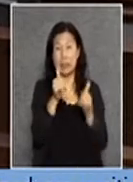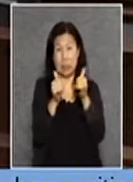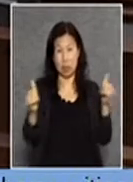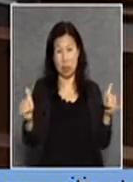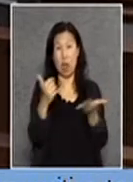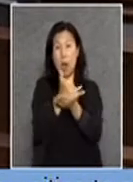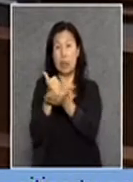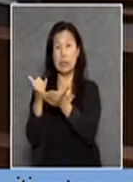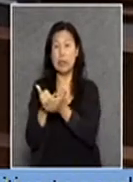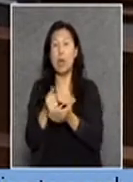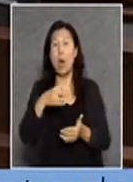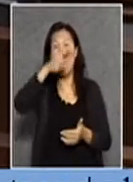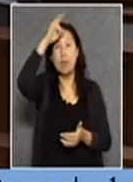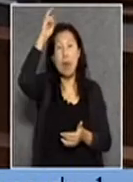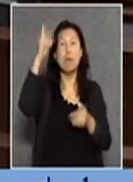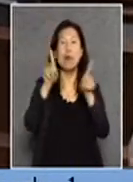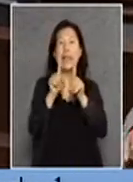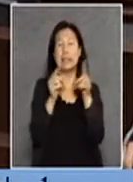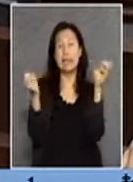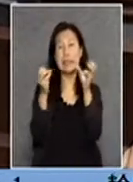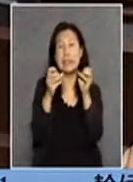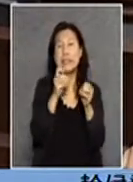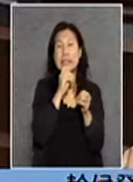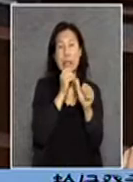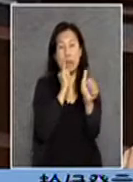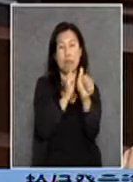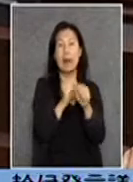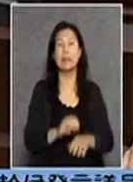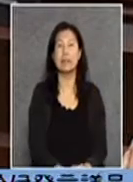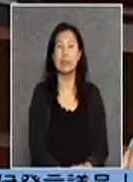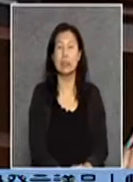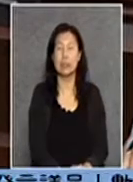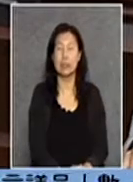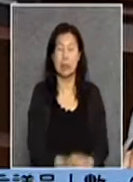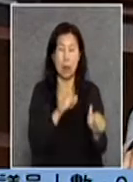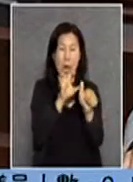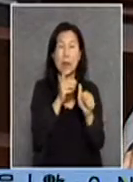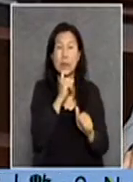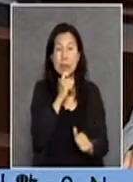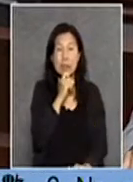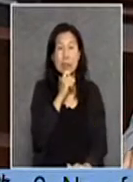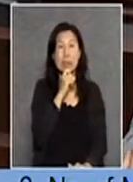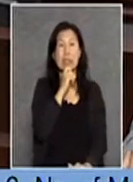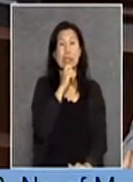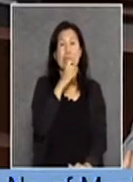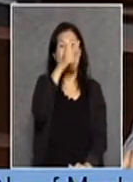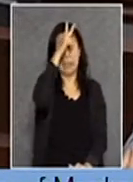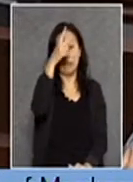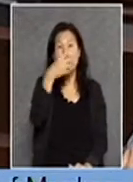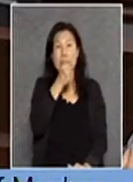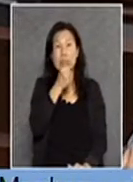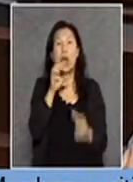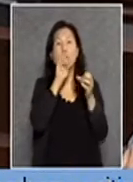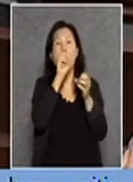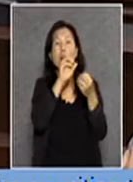好似同菲律賓總統傾偈咁啦嚇，俾人十分話咁。但係人特首咧就唔想講個透露個內容，就話因